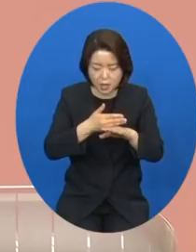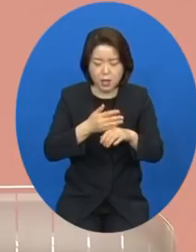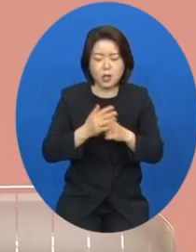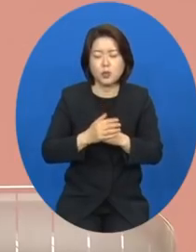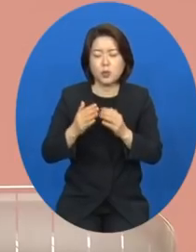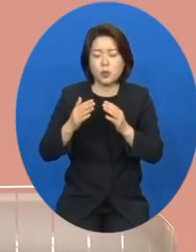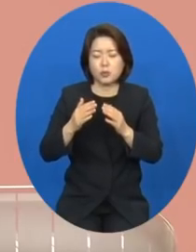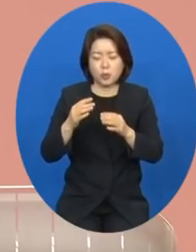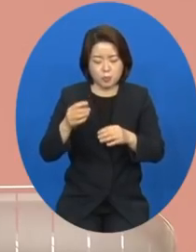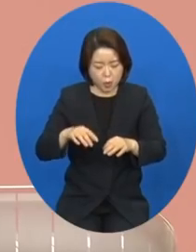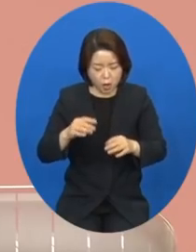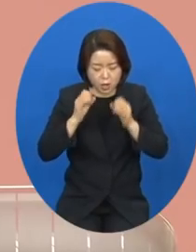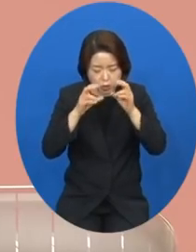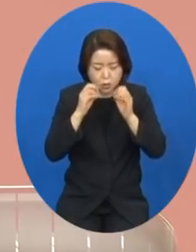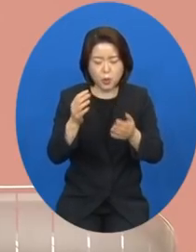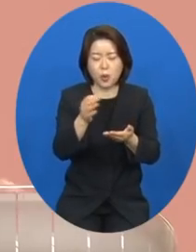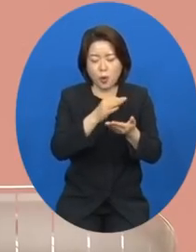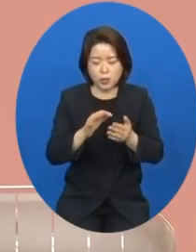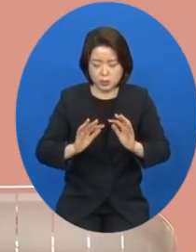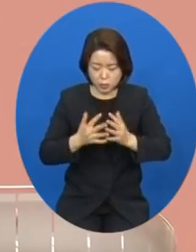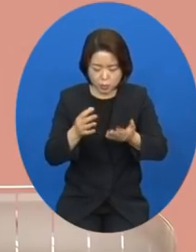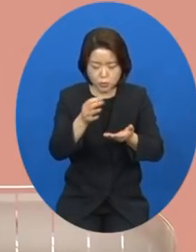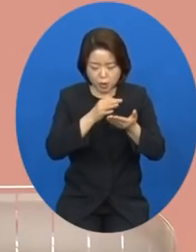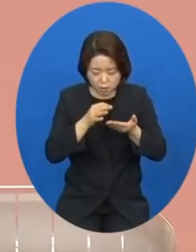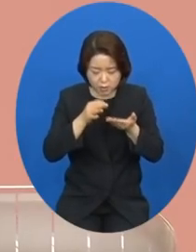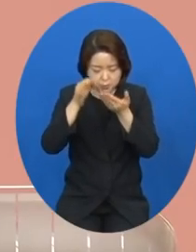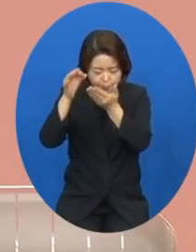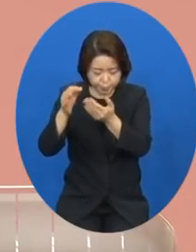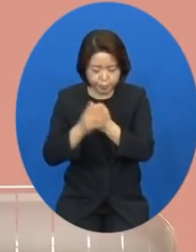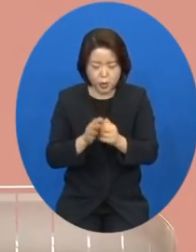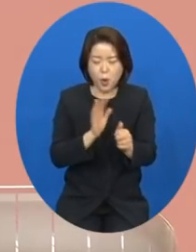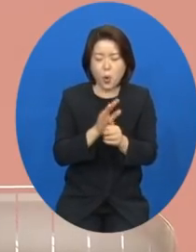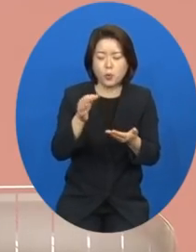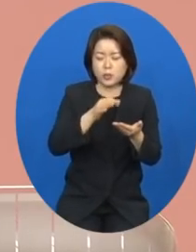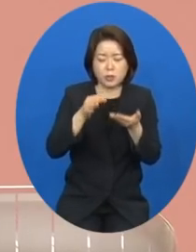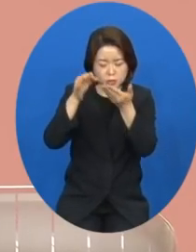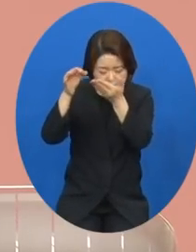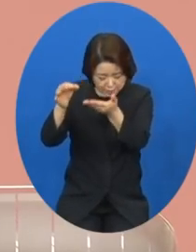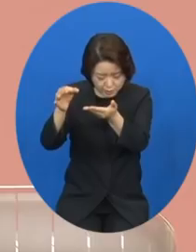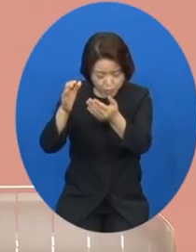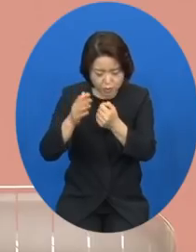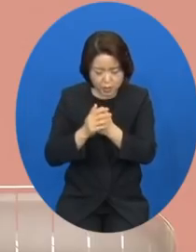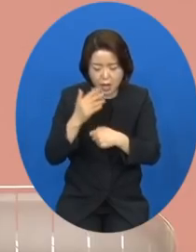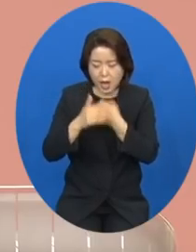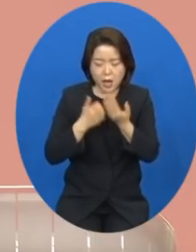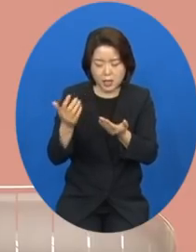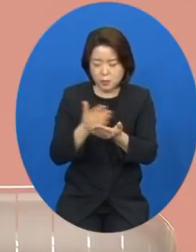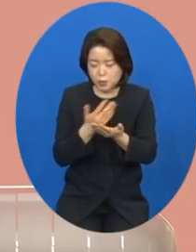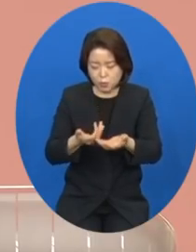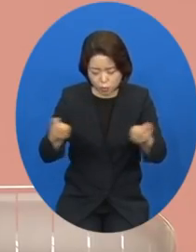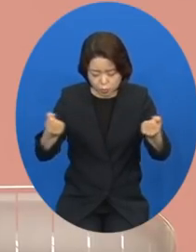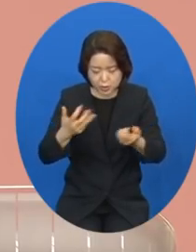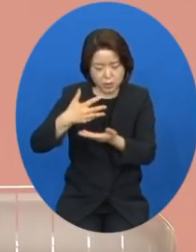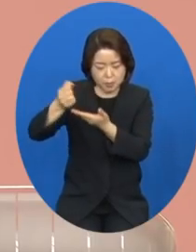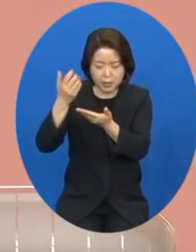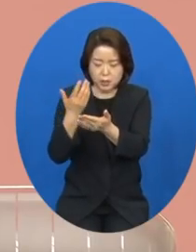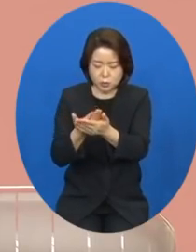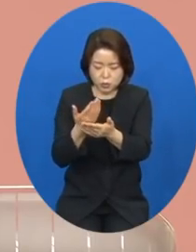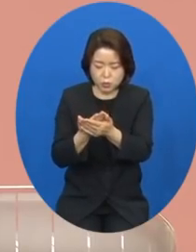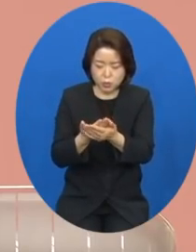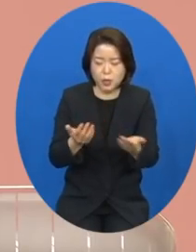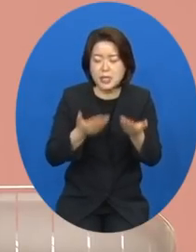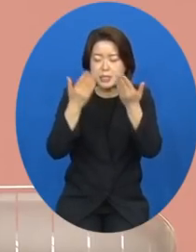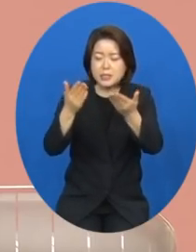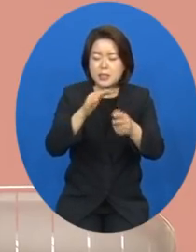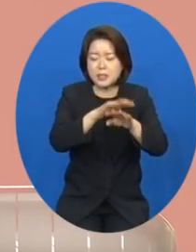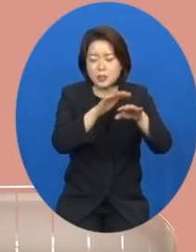1조 또한 성경 금 건지 황금 또한 굳이 언급을 줄게 올려 드리오니 하나님께서 구별하여 받아주실 없이 곳 드리는 손길